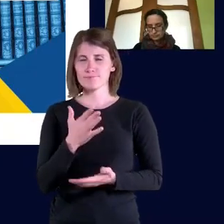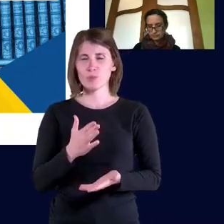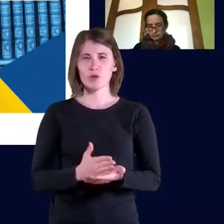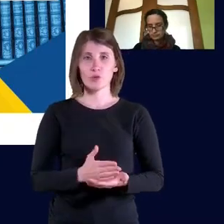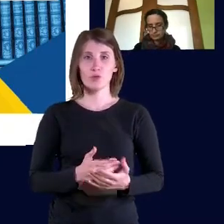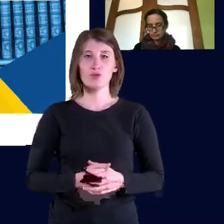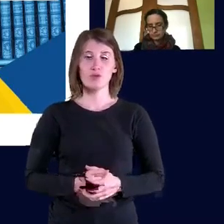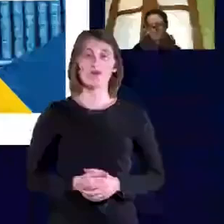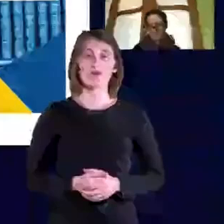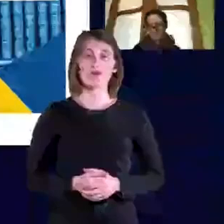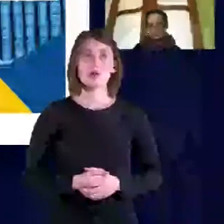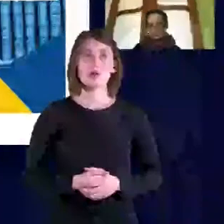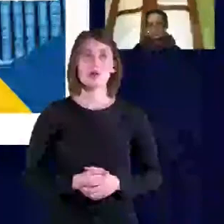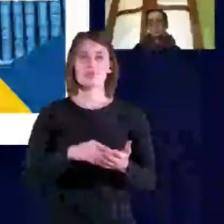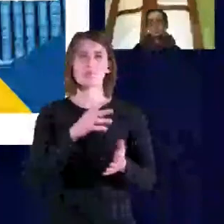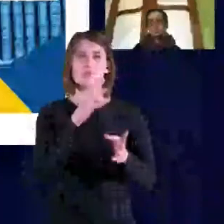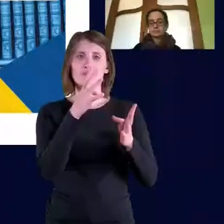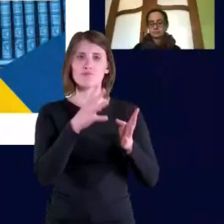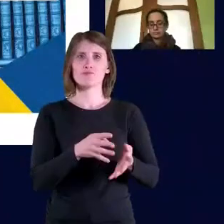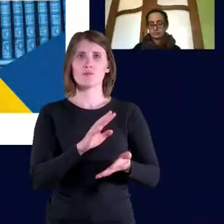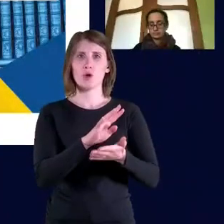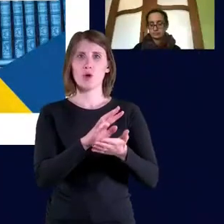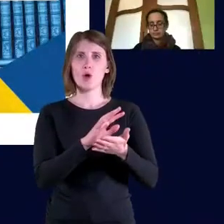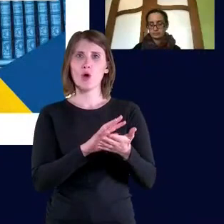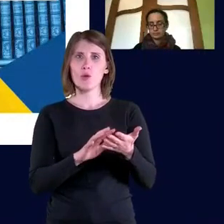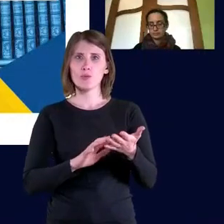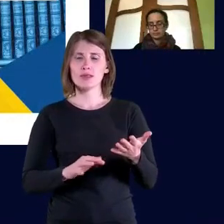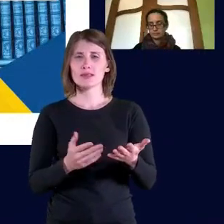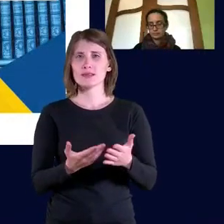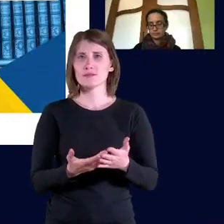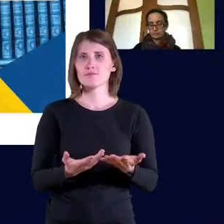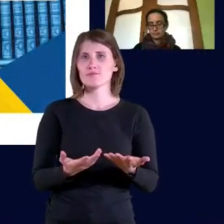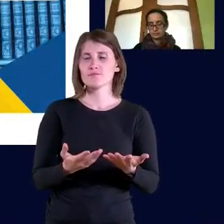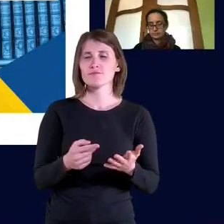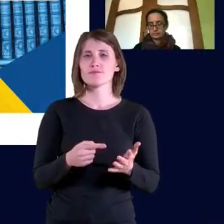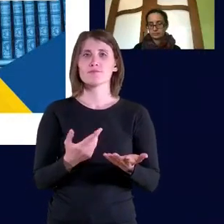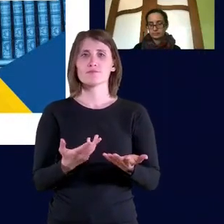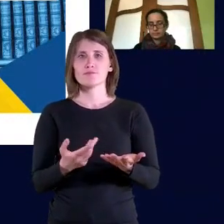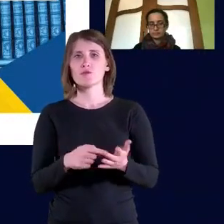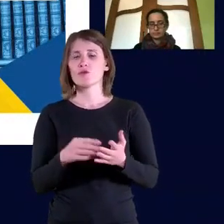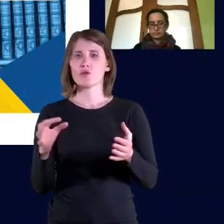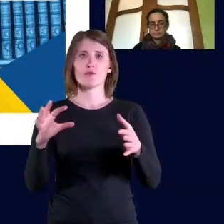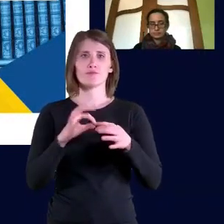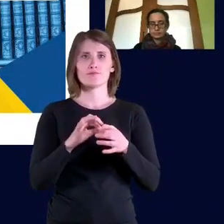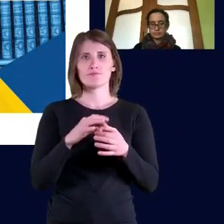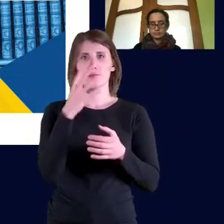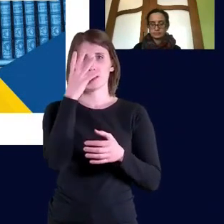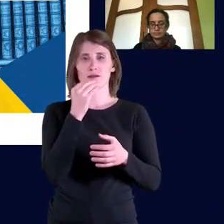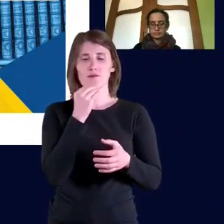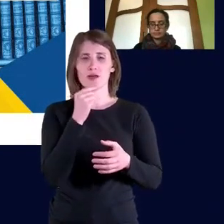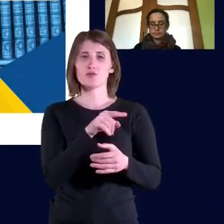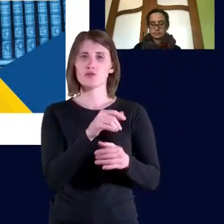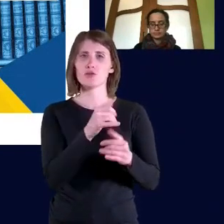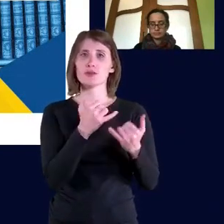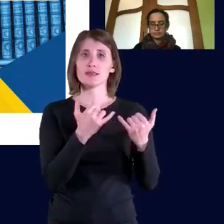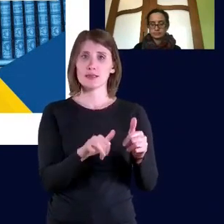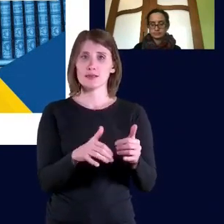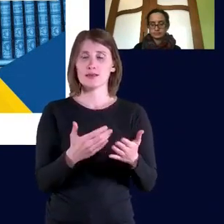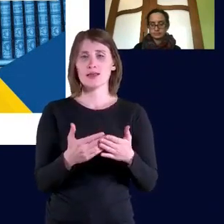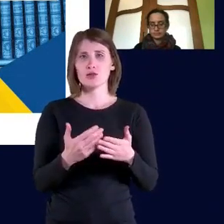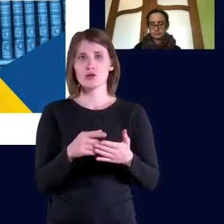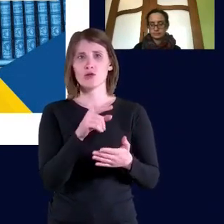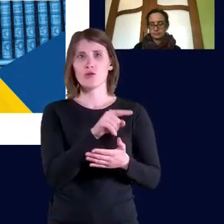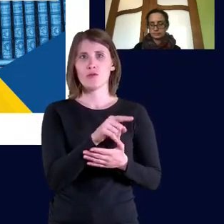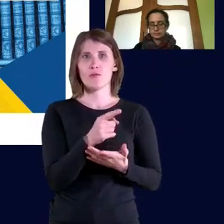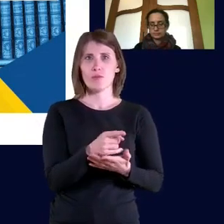opisy towarzyszą grafikom i różni od tekstów alternatywnych to że one są widoczne